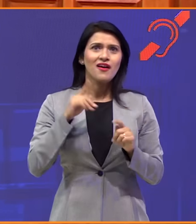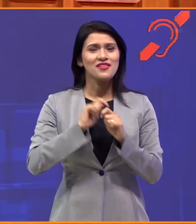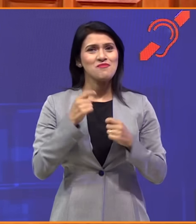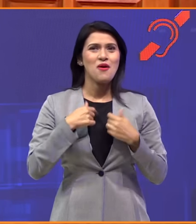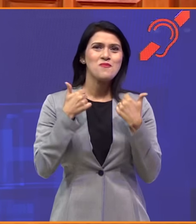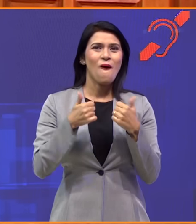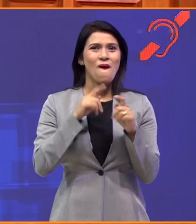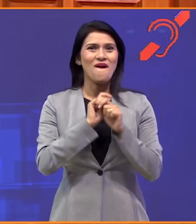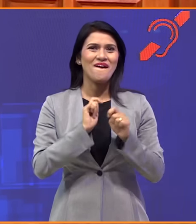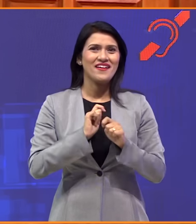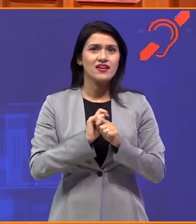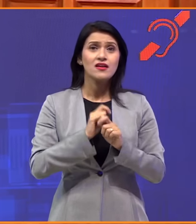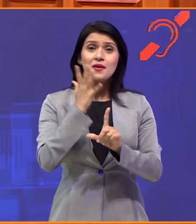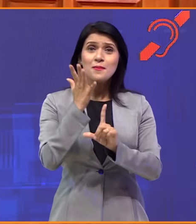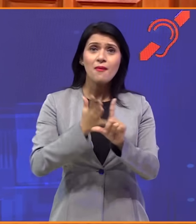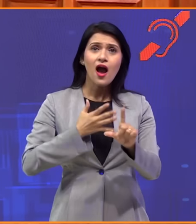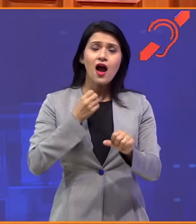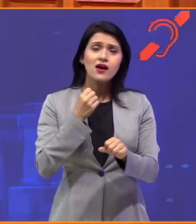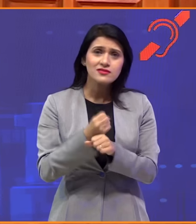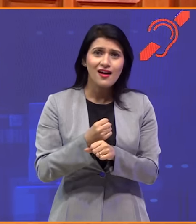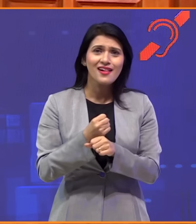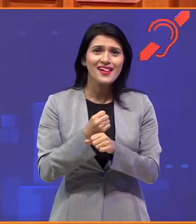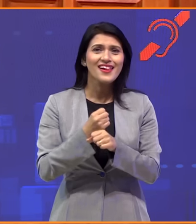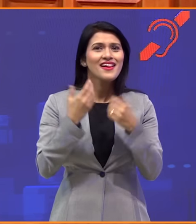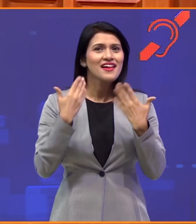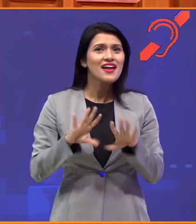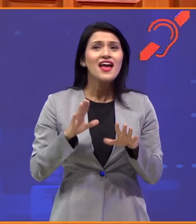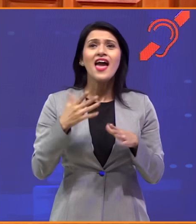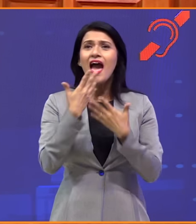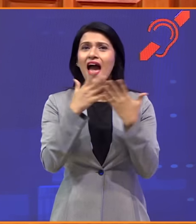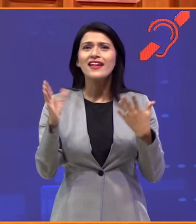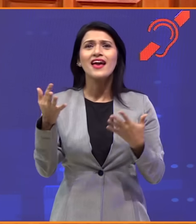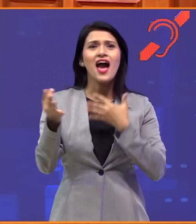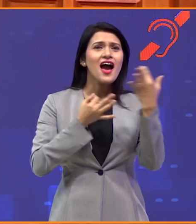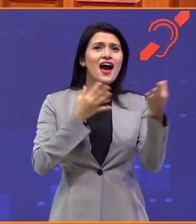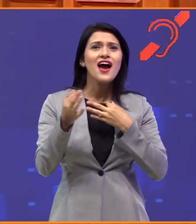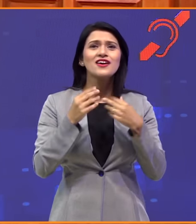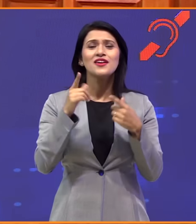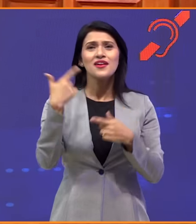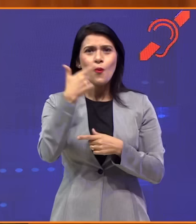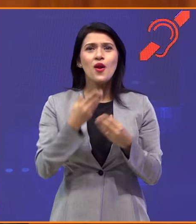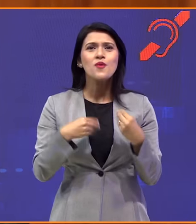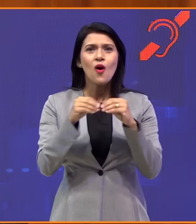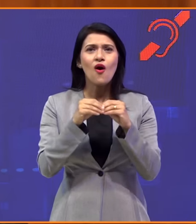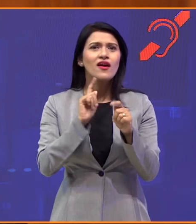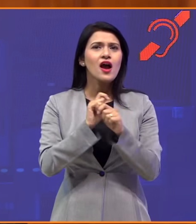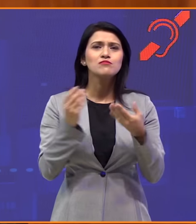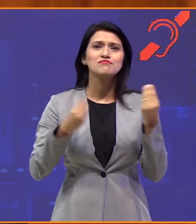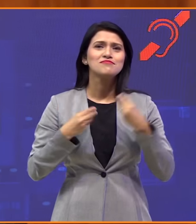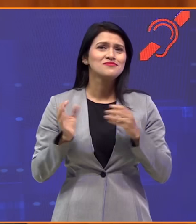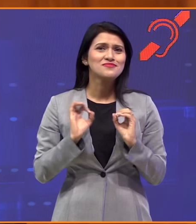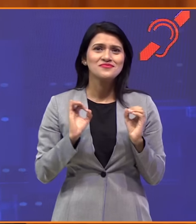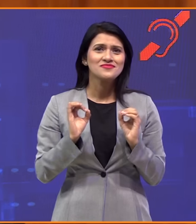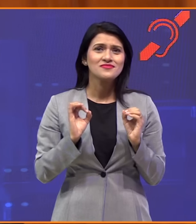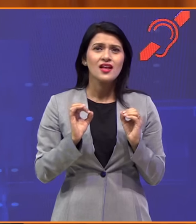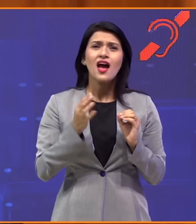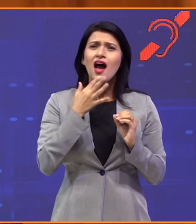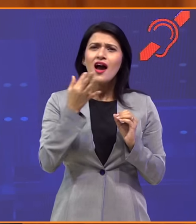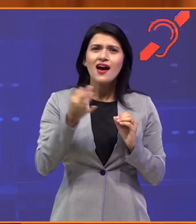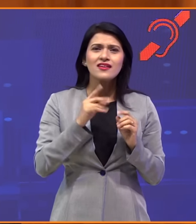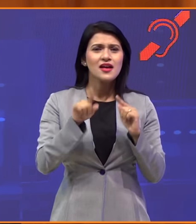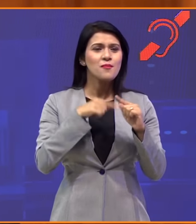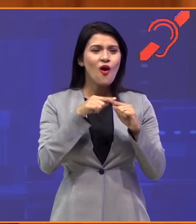किया लेकिन 5 साल बीत गए एक देन दरा नहीं मिला मुझे उस रोल को करने के बाद ना किसी ने एक शब्द